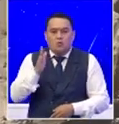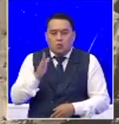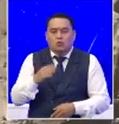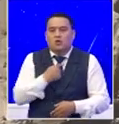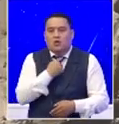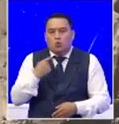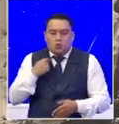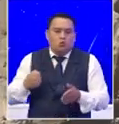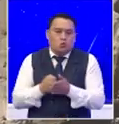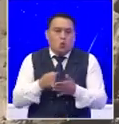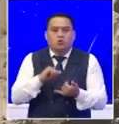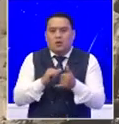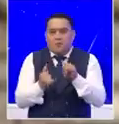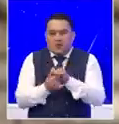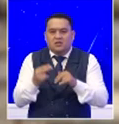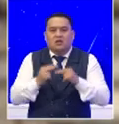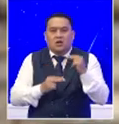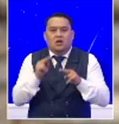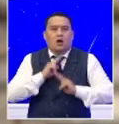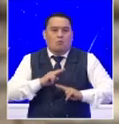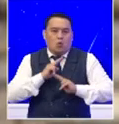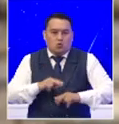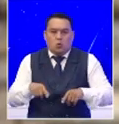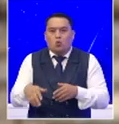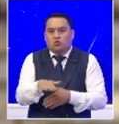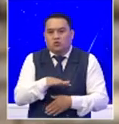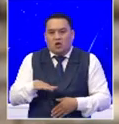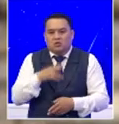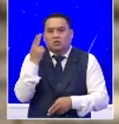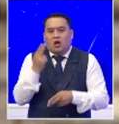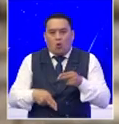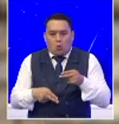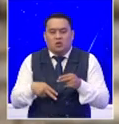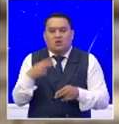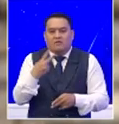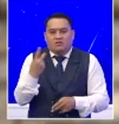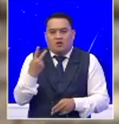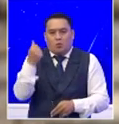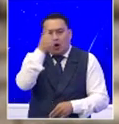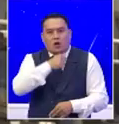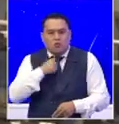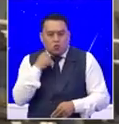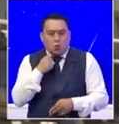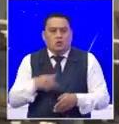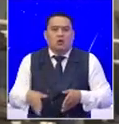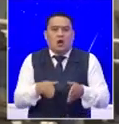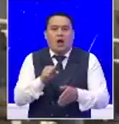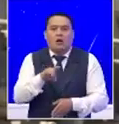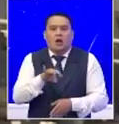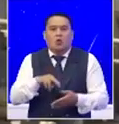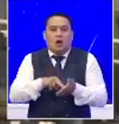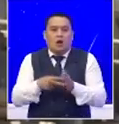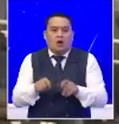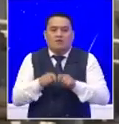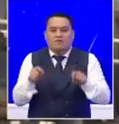и от Талдыкургана до Өскемена. Строительные работы на этом участке обещают закончить в 2022 году. А трассу до Алаколи открыть